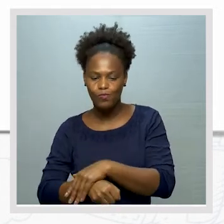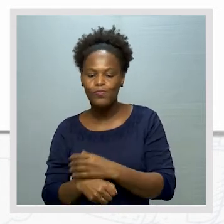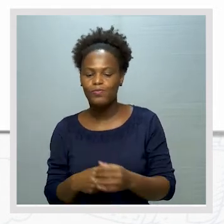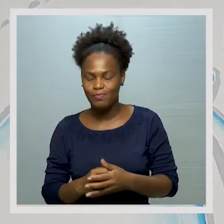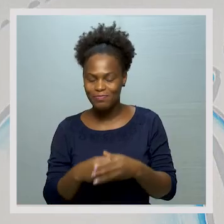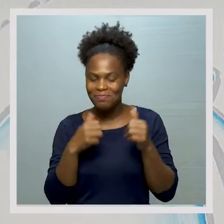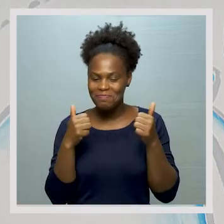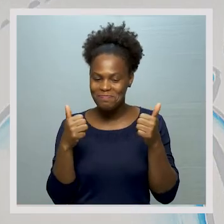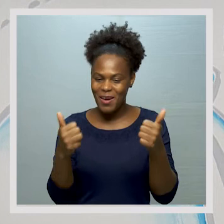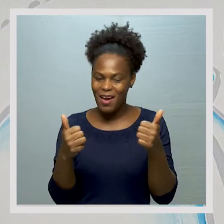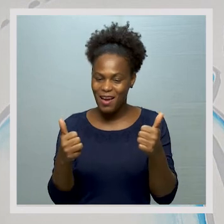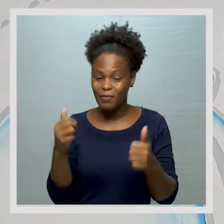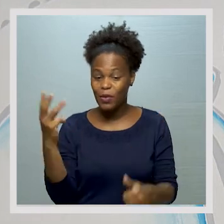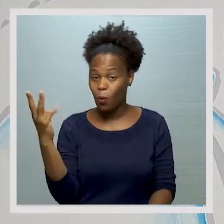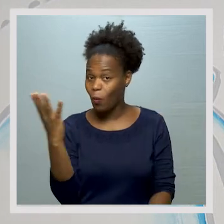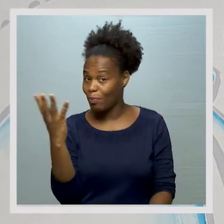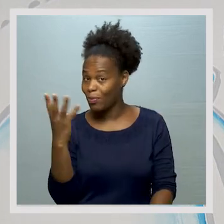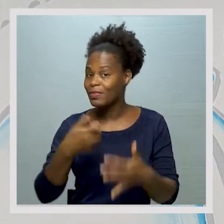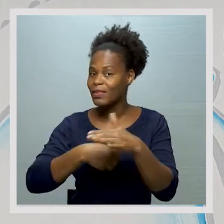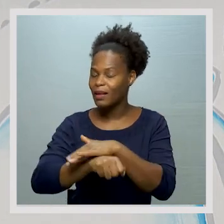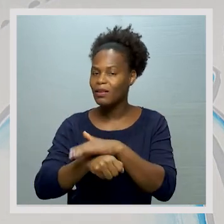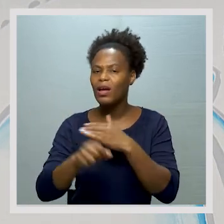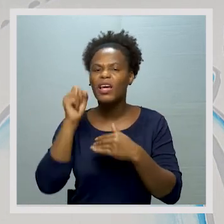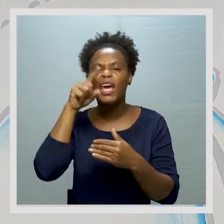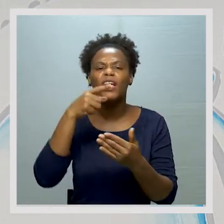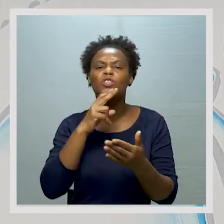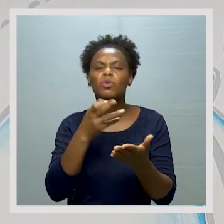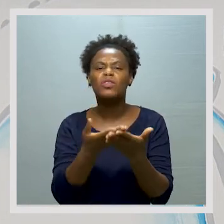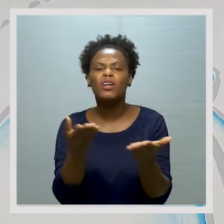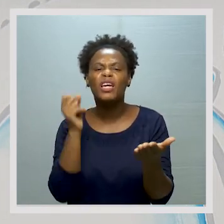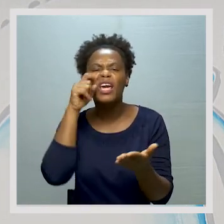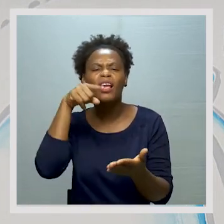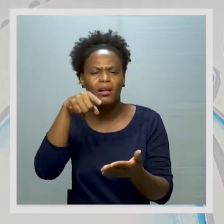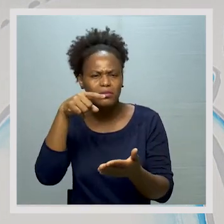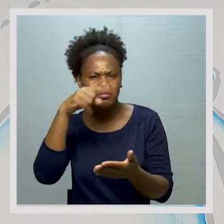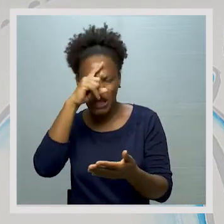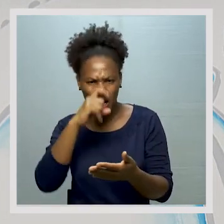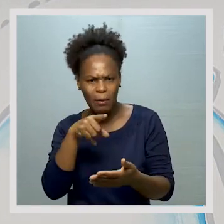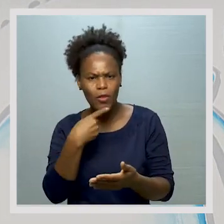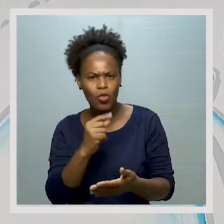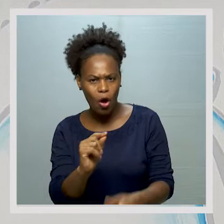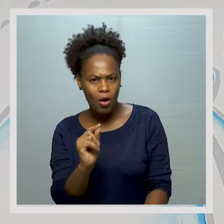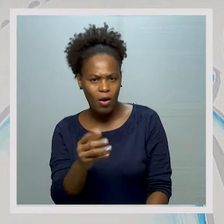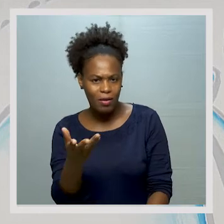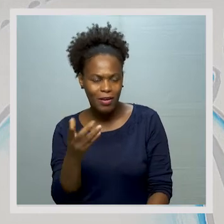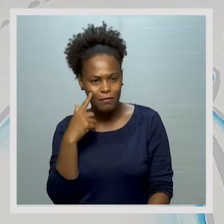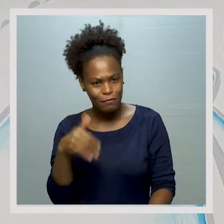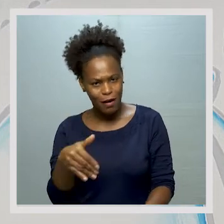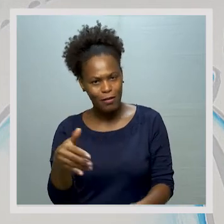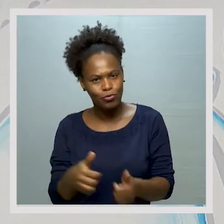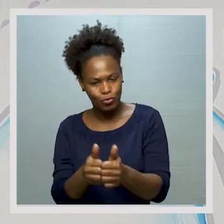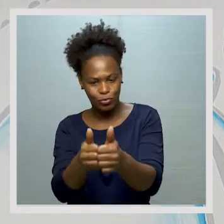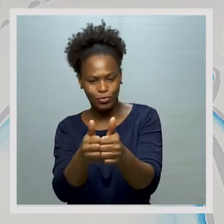bien. Maintenant, qui les donne? Est-ce que vous avez trouvé? On y va ensemble.